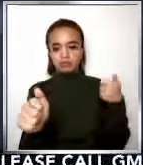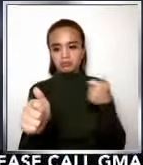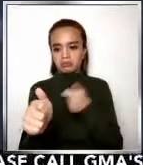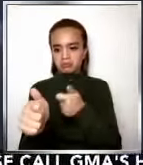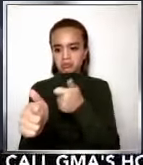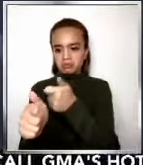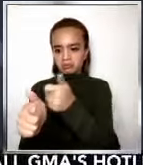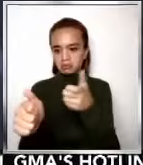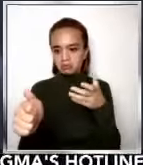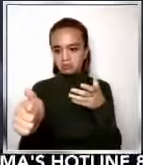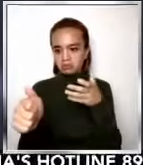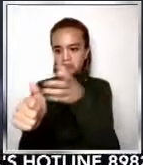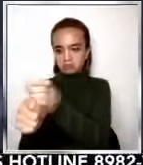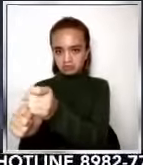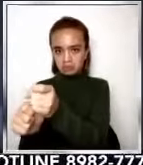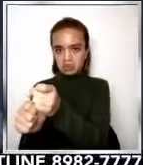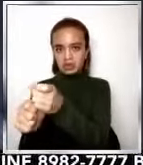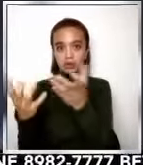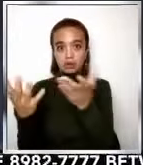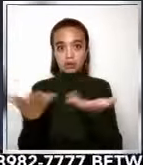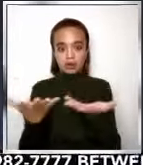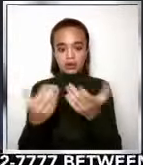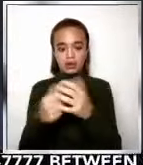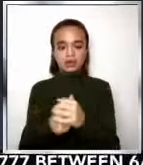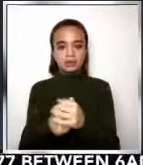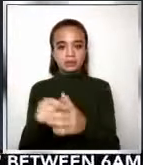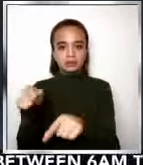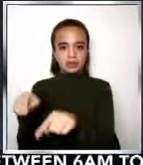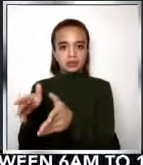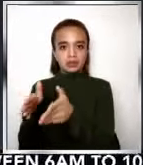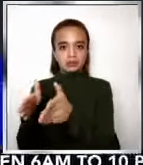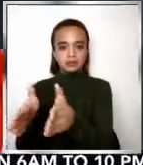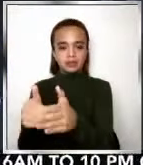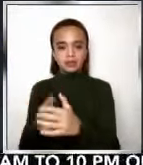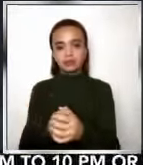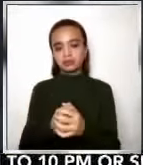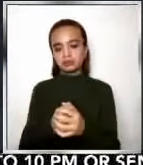Junicio sa bahaging ito ng kalsada. Pilit na inaawat ng live-in